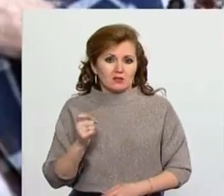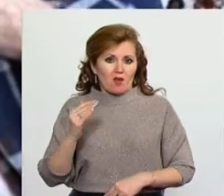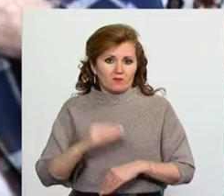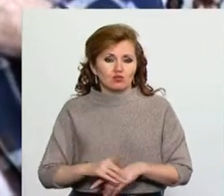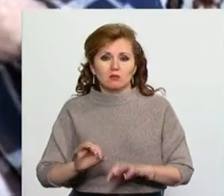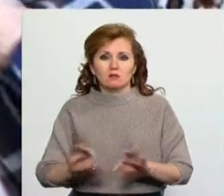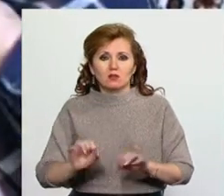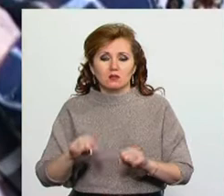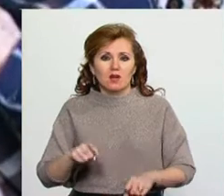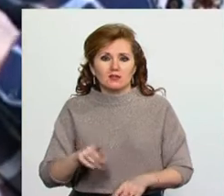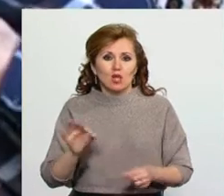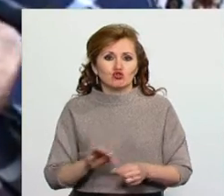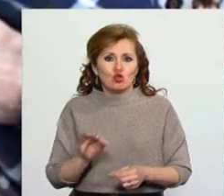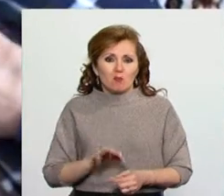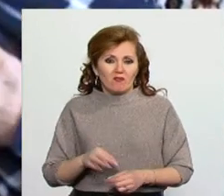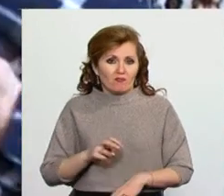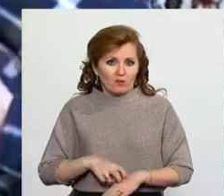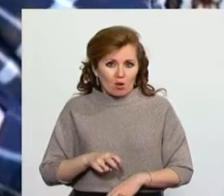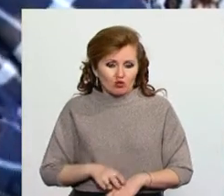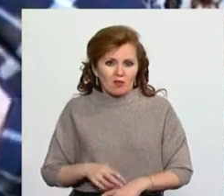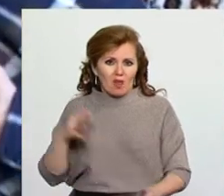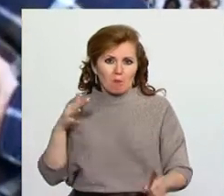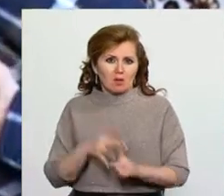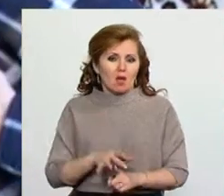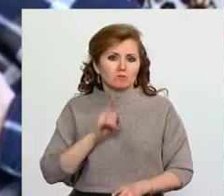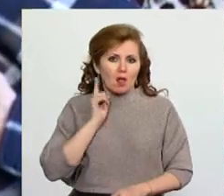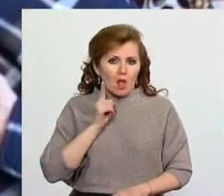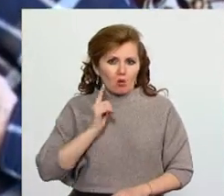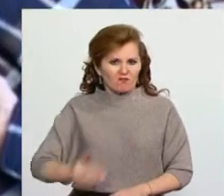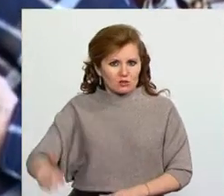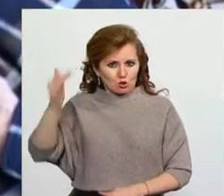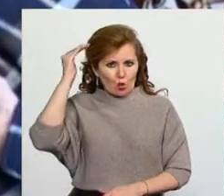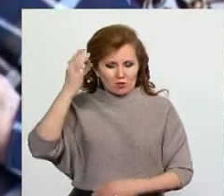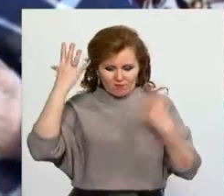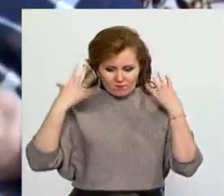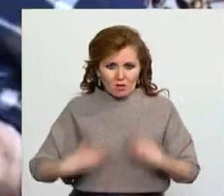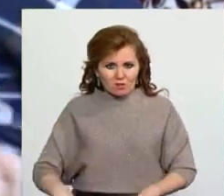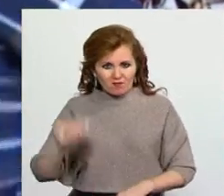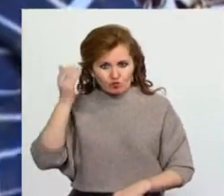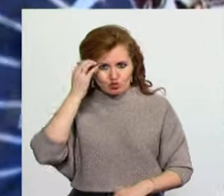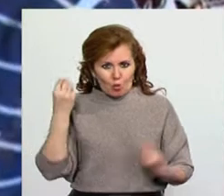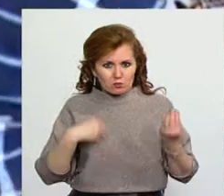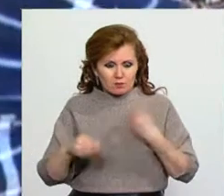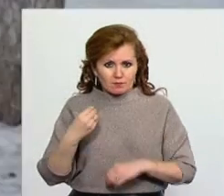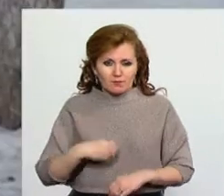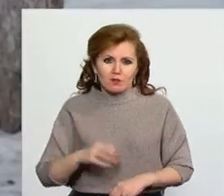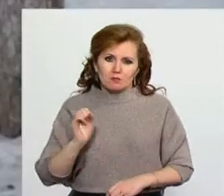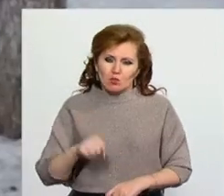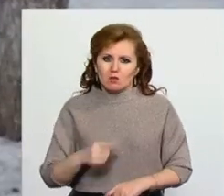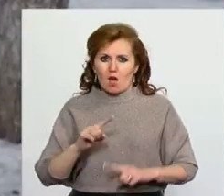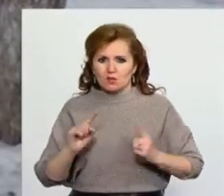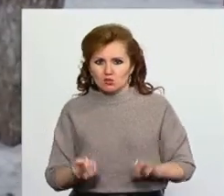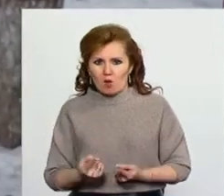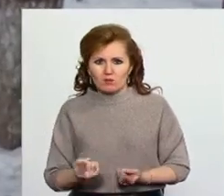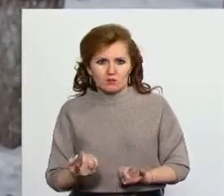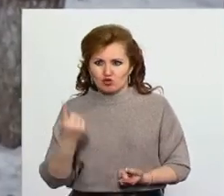после того, как их заштопывали врачи, нападал молодой, высокий, весь в черном. По скудным приметам можно было арестовывать